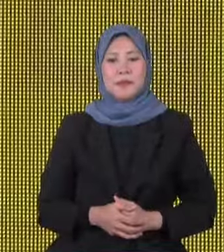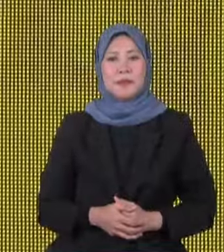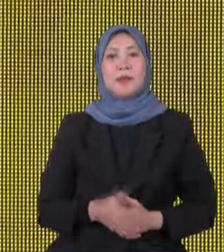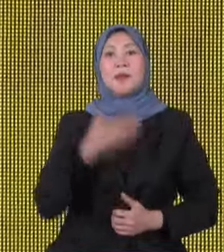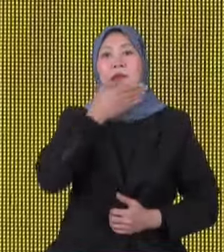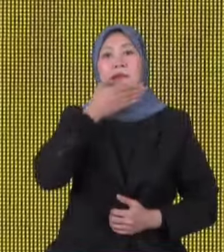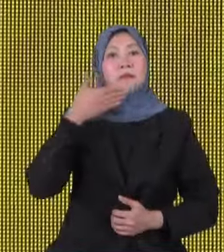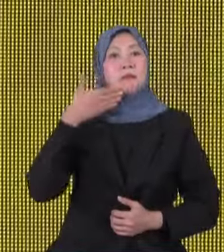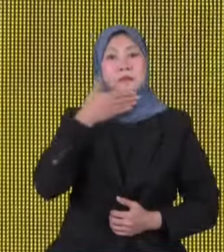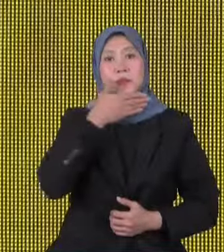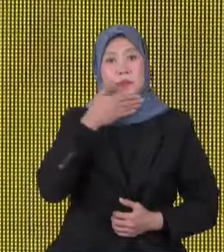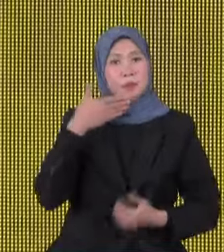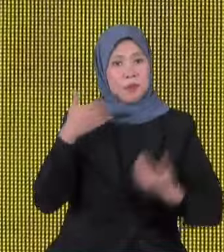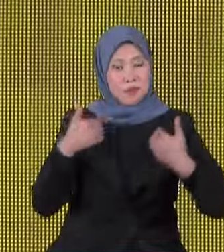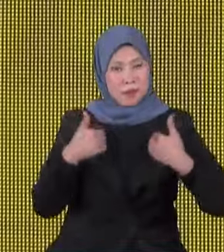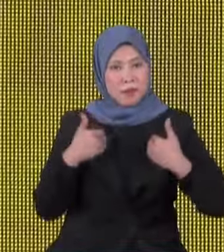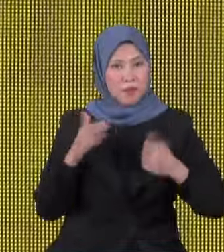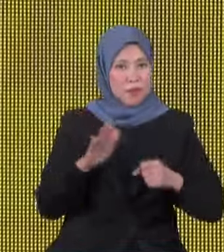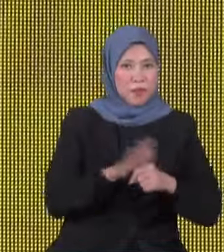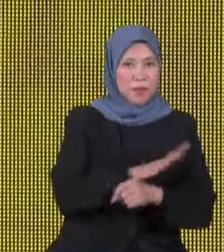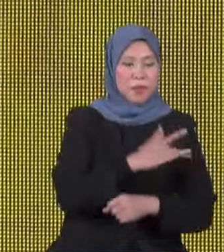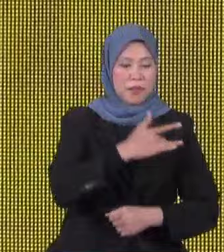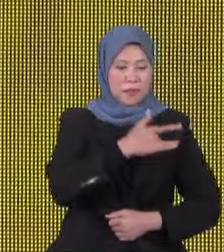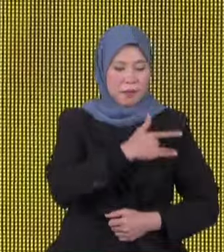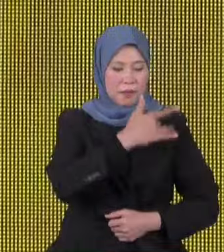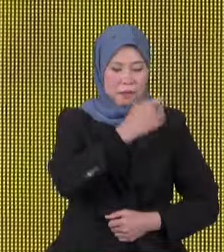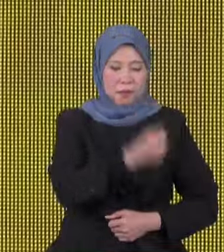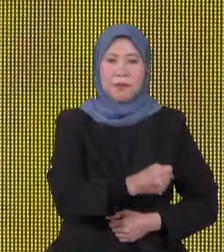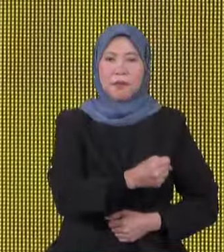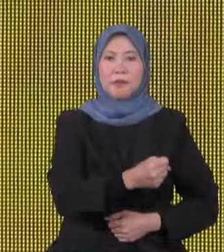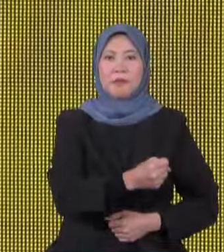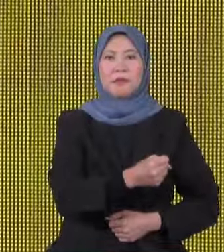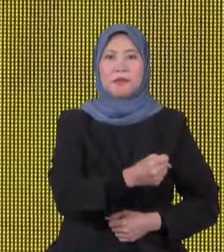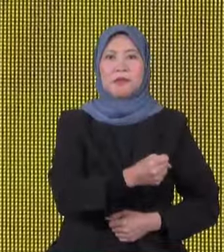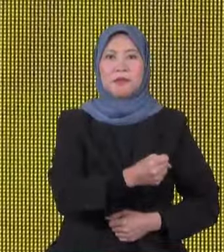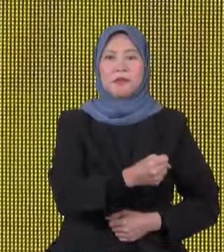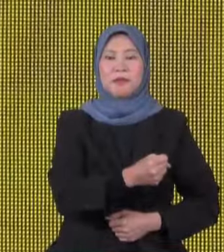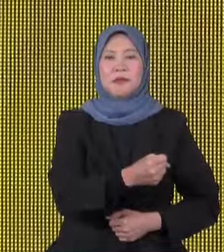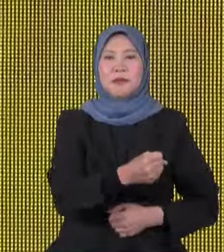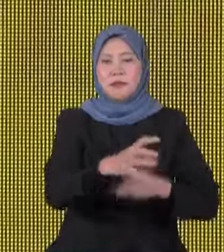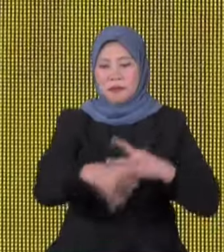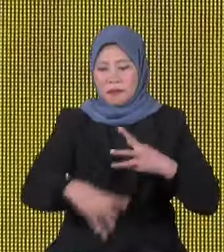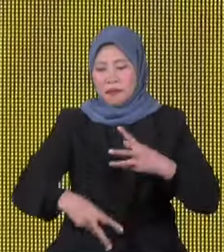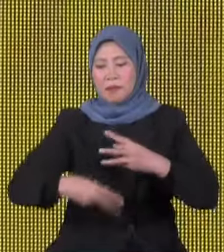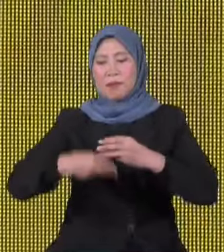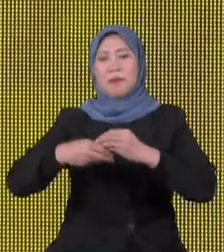Anak muda yang punya iman dan ditambah